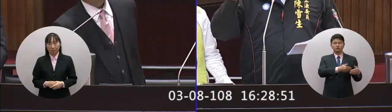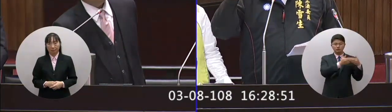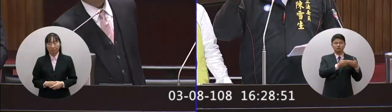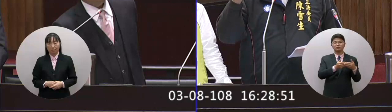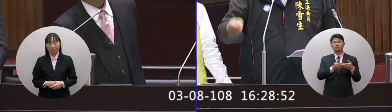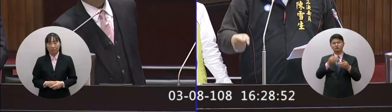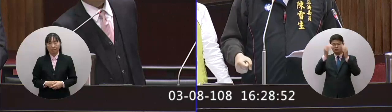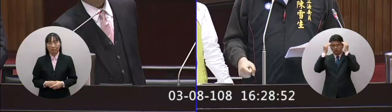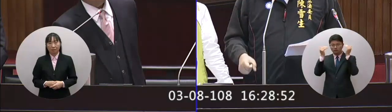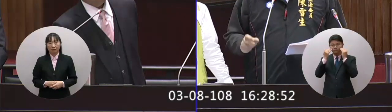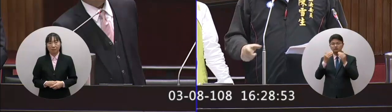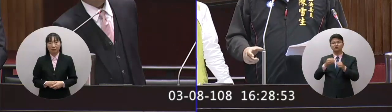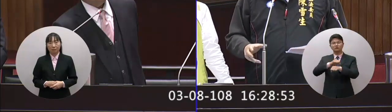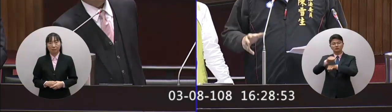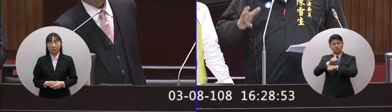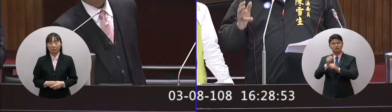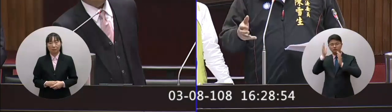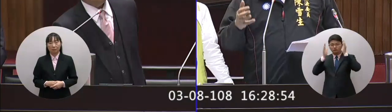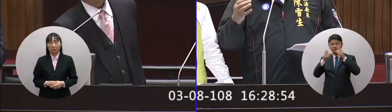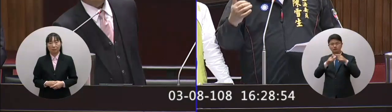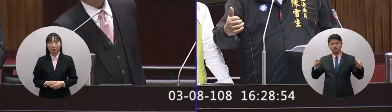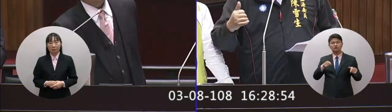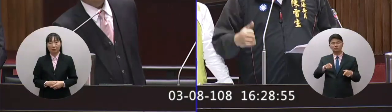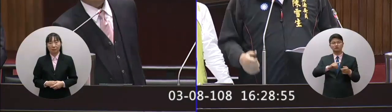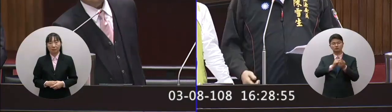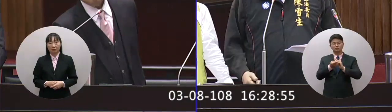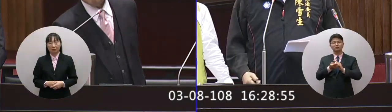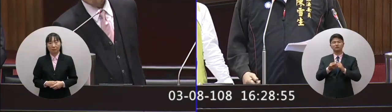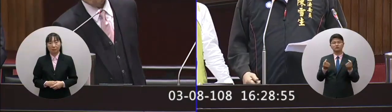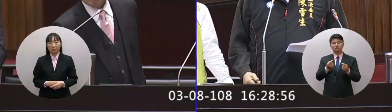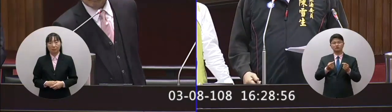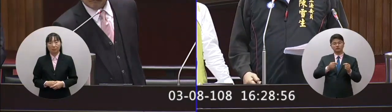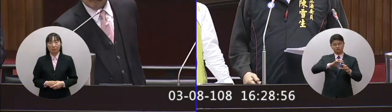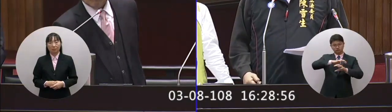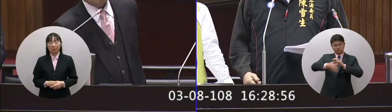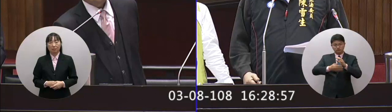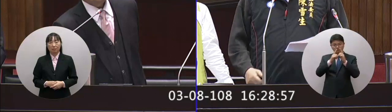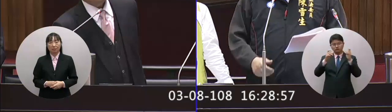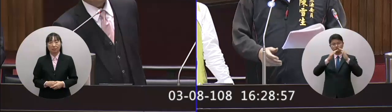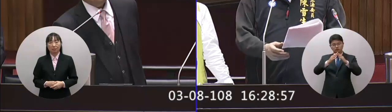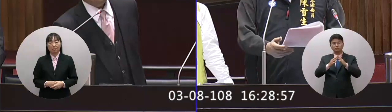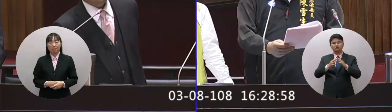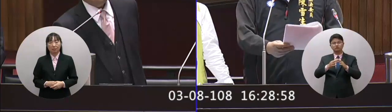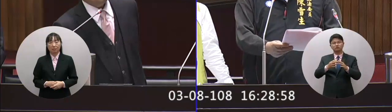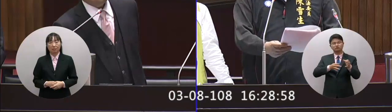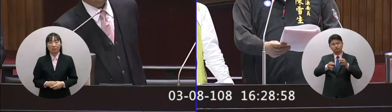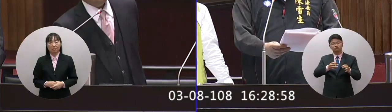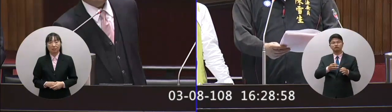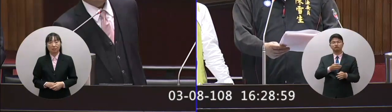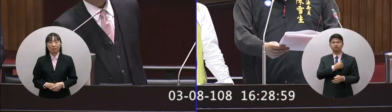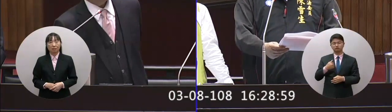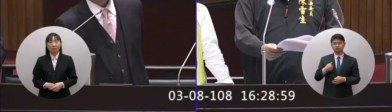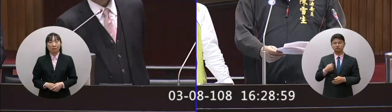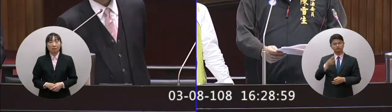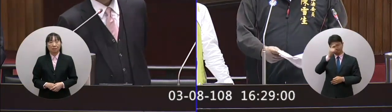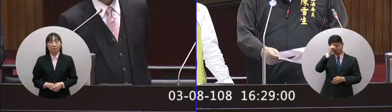西亚、对新加坡俨然成为一个国际的一个城市，所以我拜托行政院在这方面、啊、能